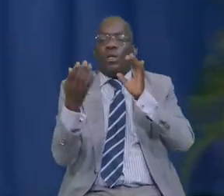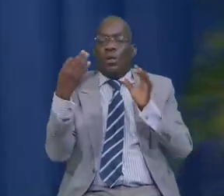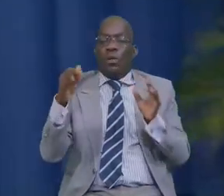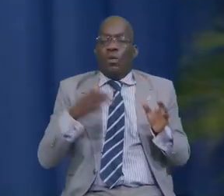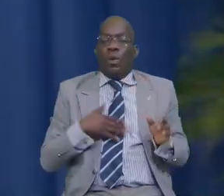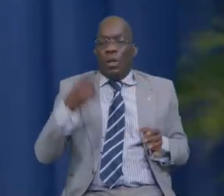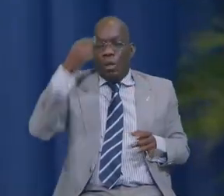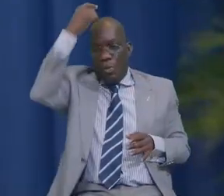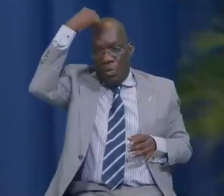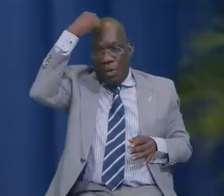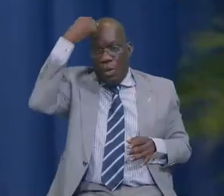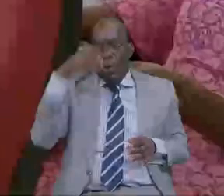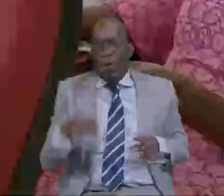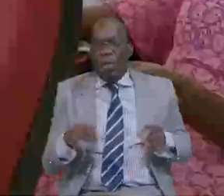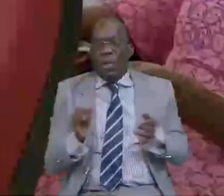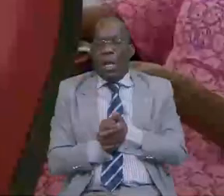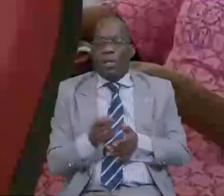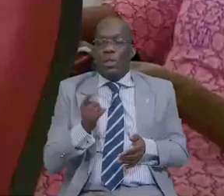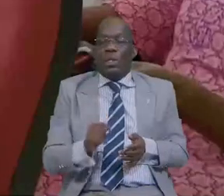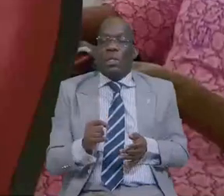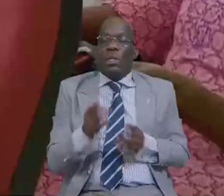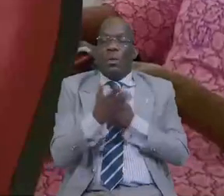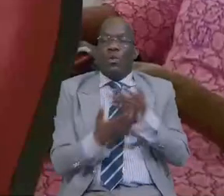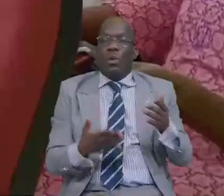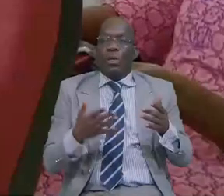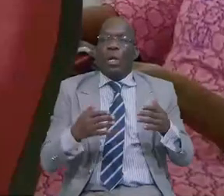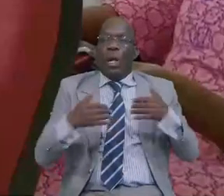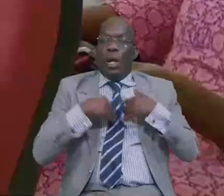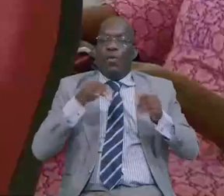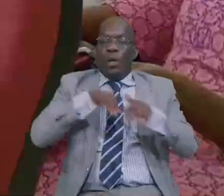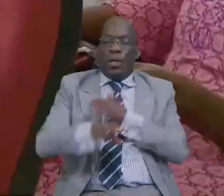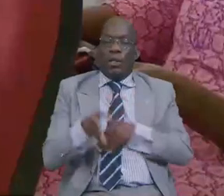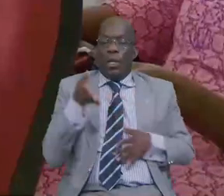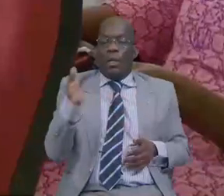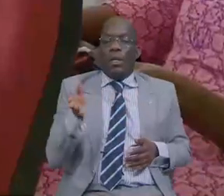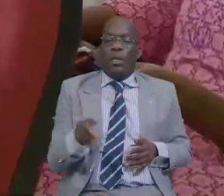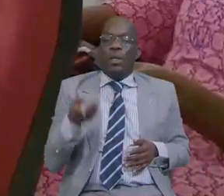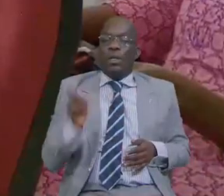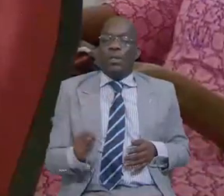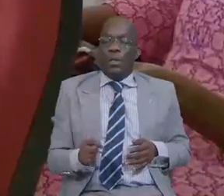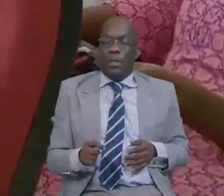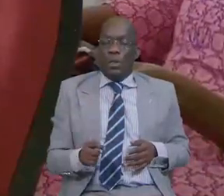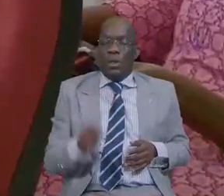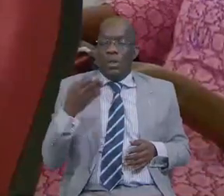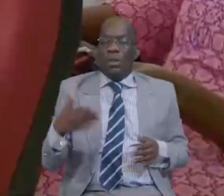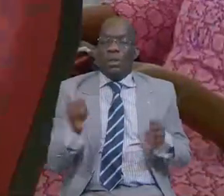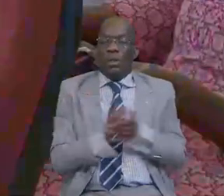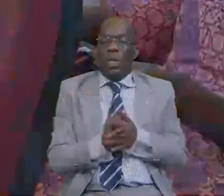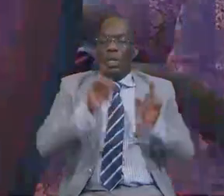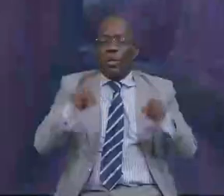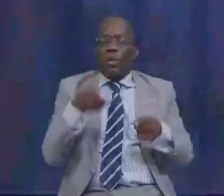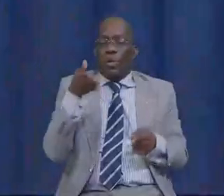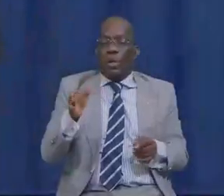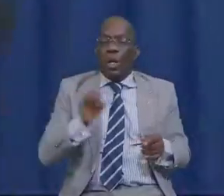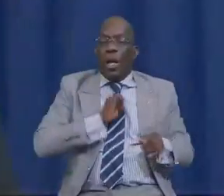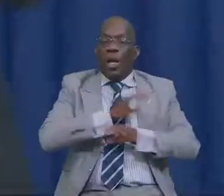qui est activé et rafraîchi par le sang qui circule dedans et l'air qui entre dedans,